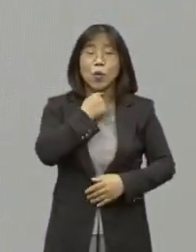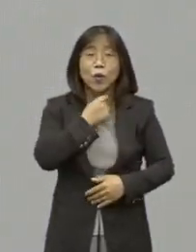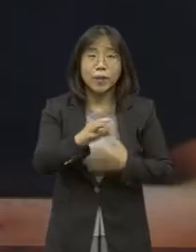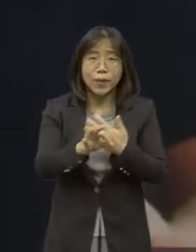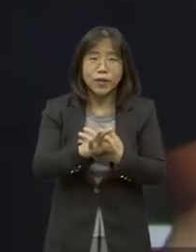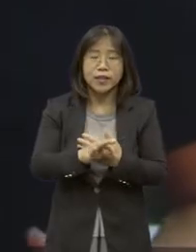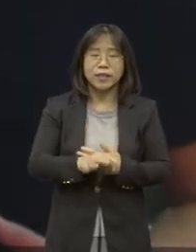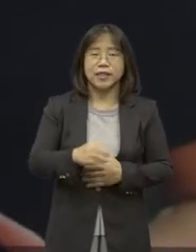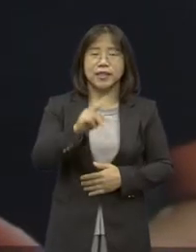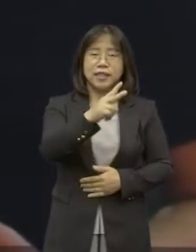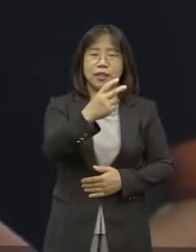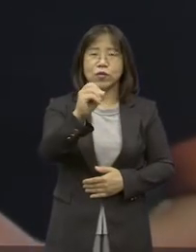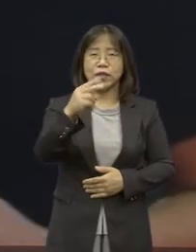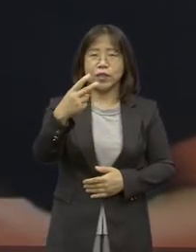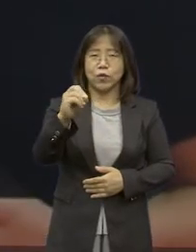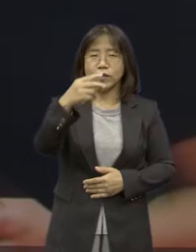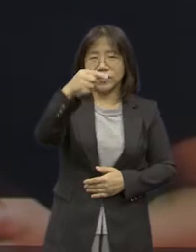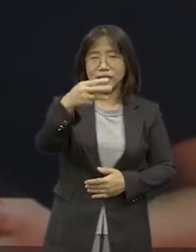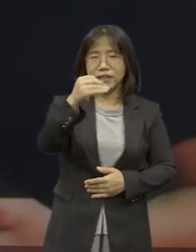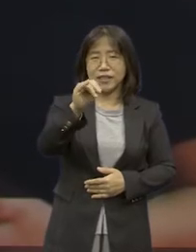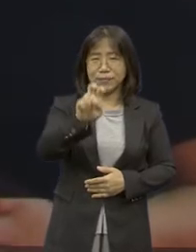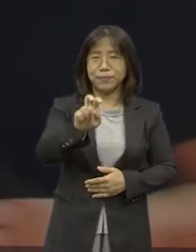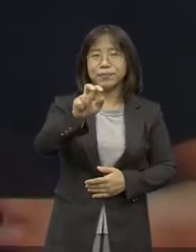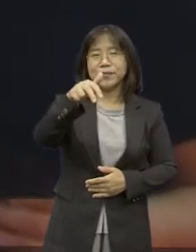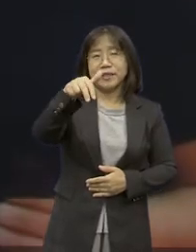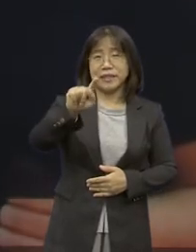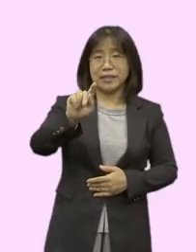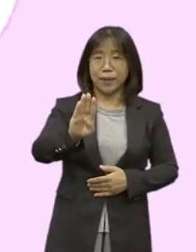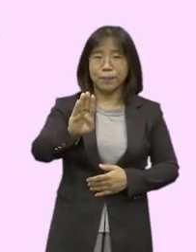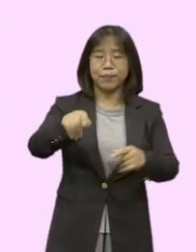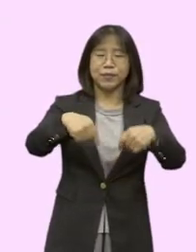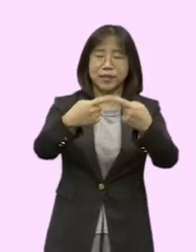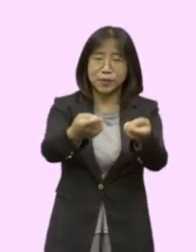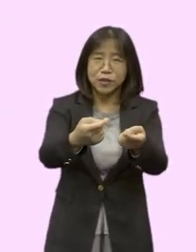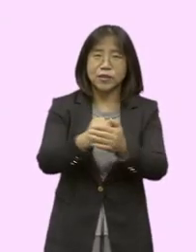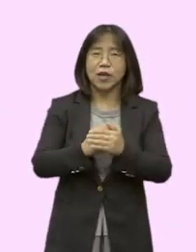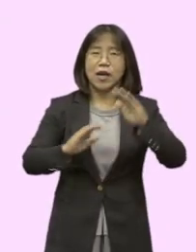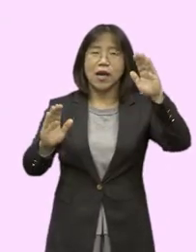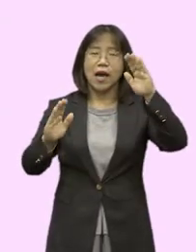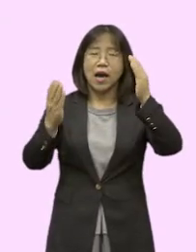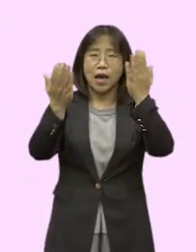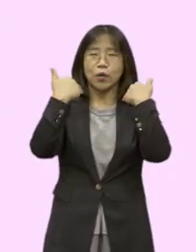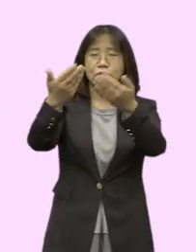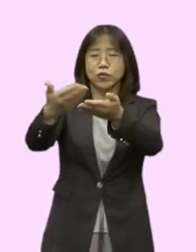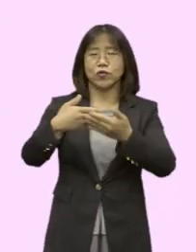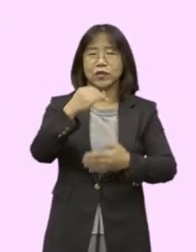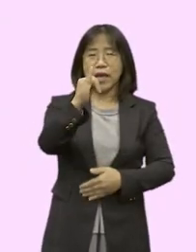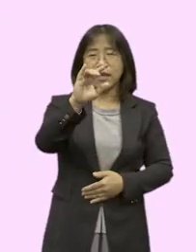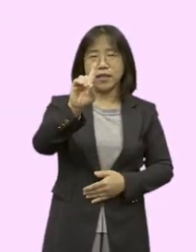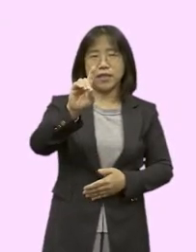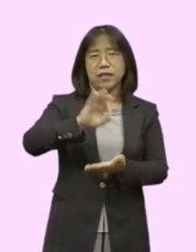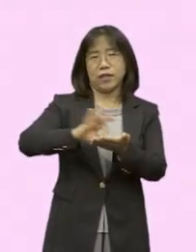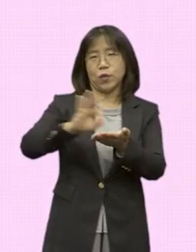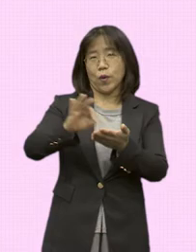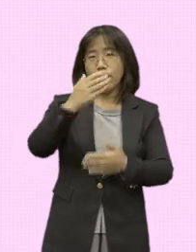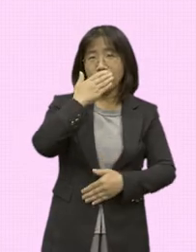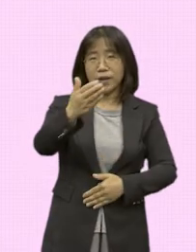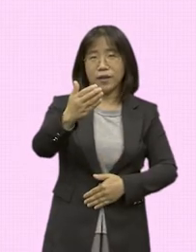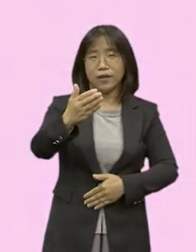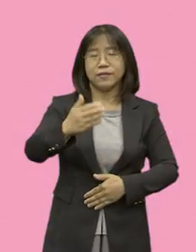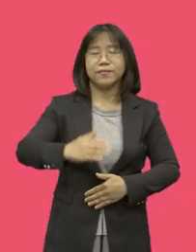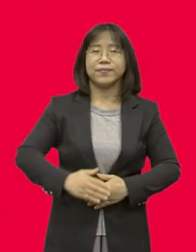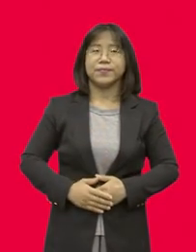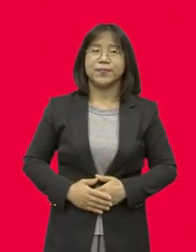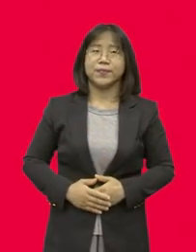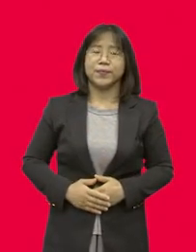참여를 원하는 학생들은 2020 드림자 페스티벌에 접속한 후 학교에서 부여받은 아이디로 이용할 수 있습니다.